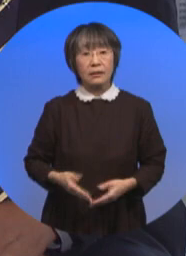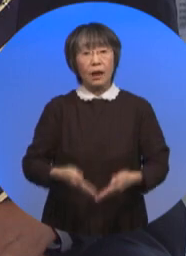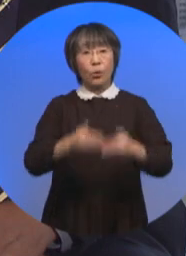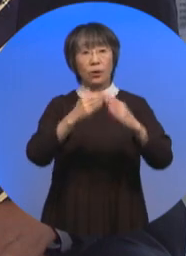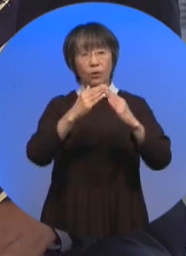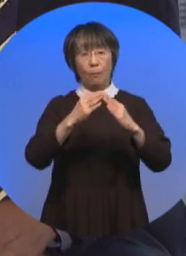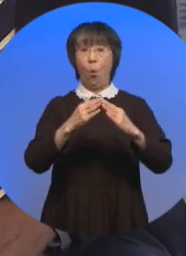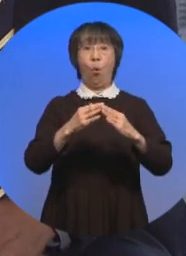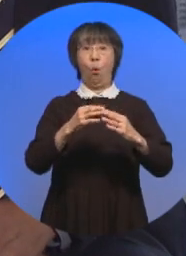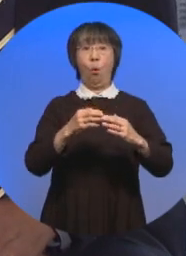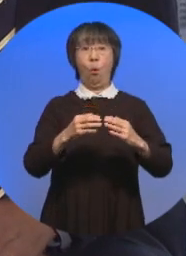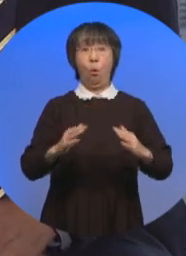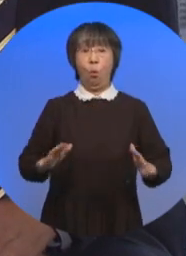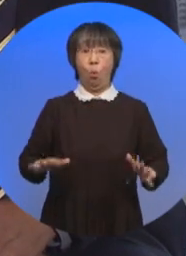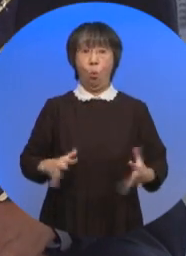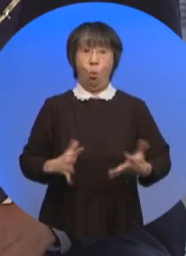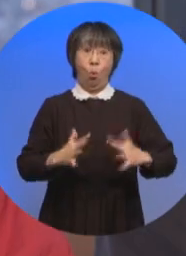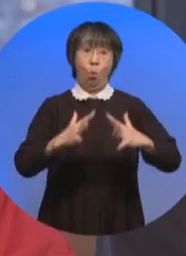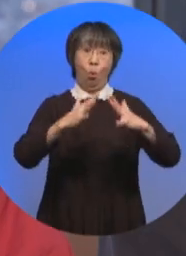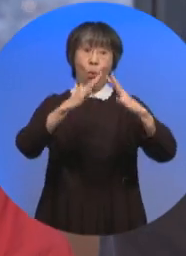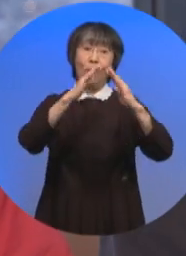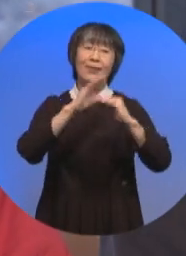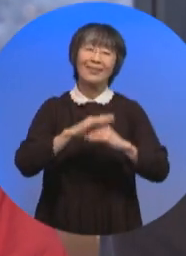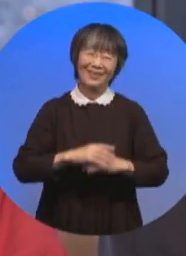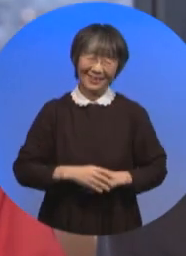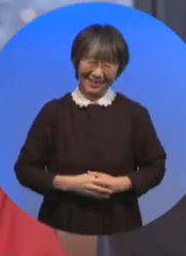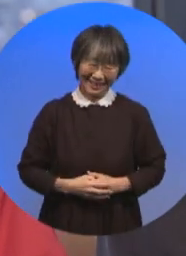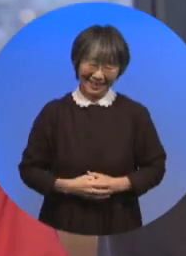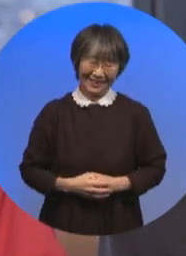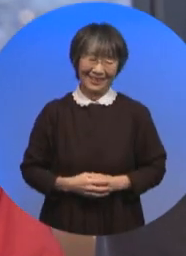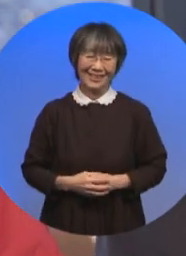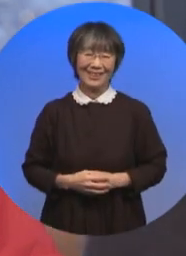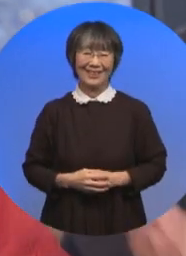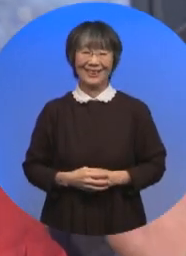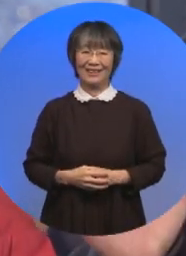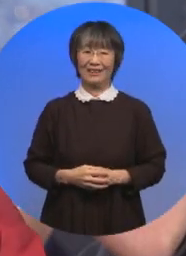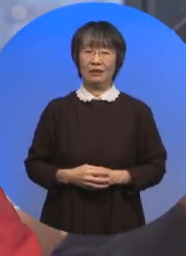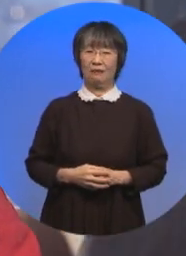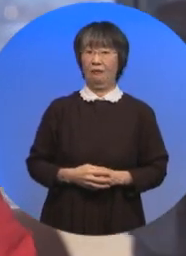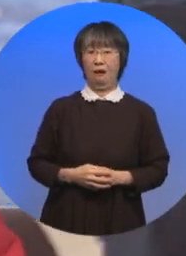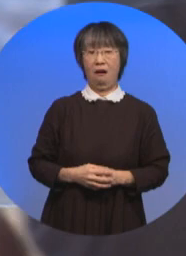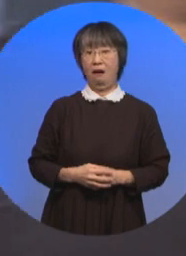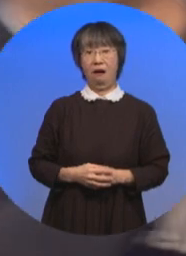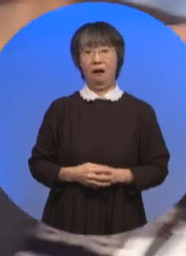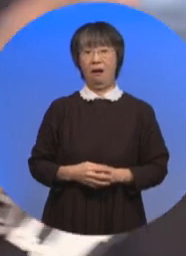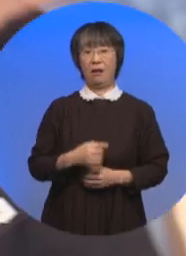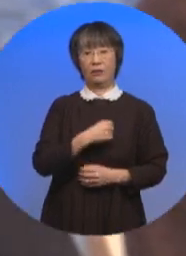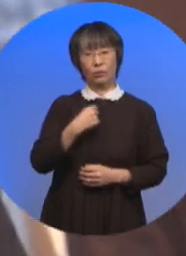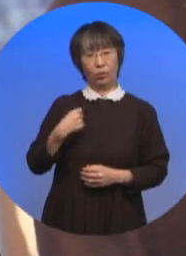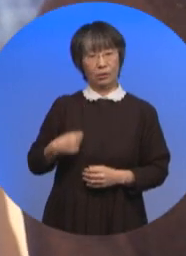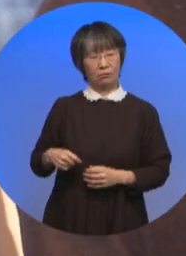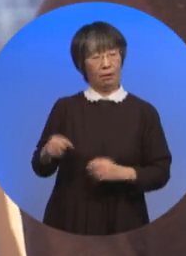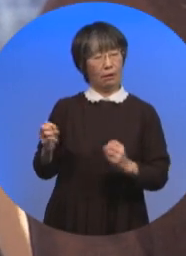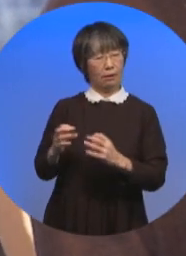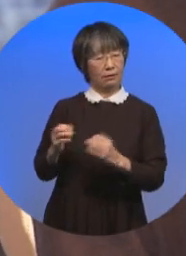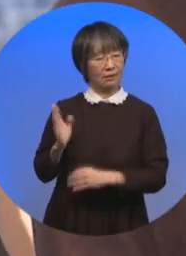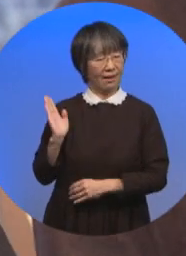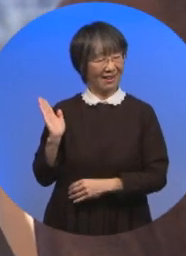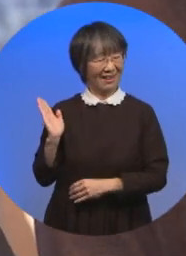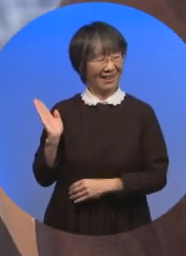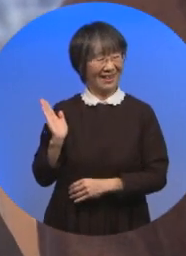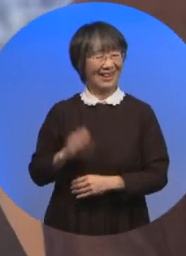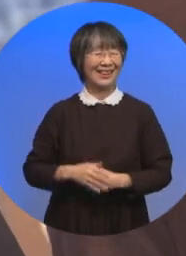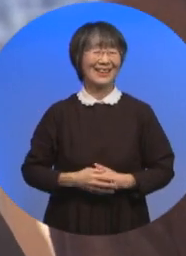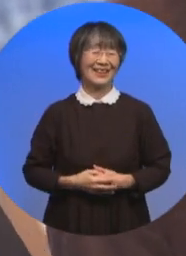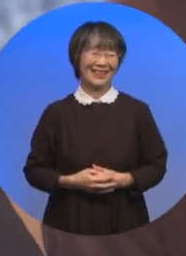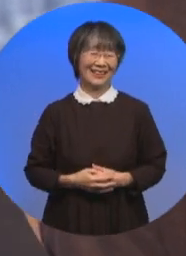もね、はい、騒ぎが起きたもんね。 騒ぎが起きましたもん。何を立ててるんやっていう。うね、もう テンション高すぎて、さっきあの中国人従業員の方とずっと